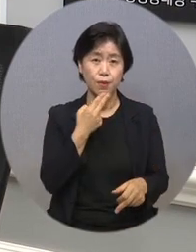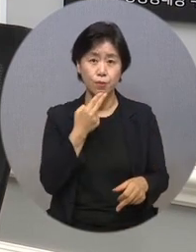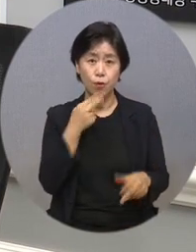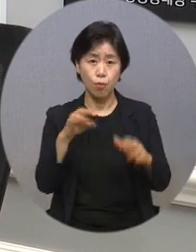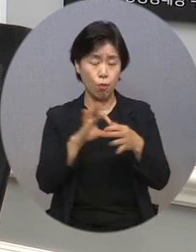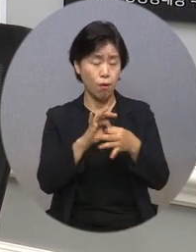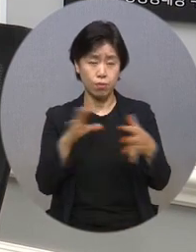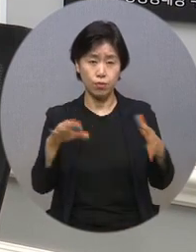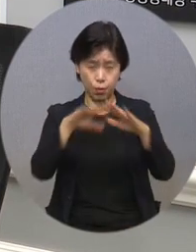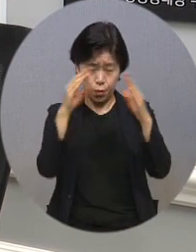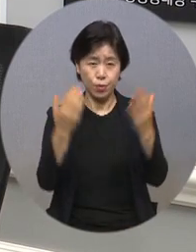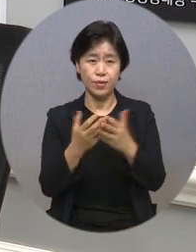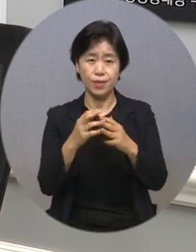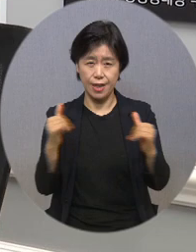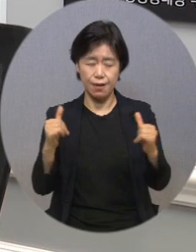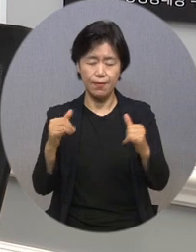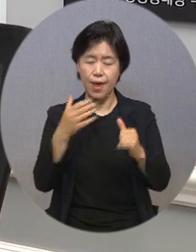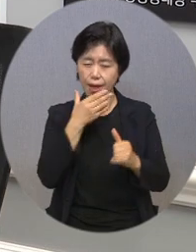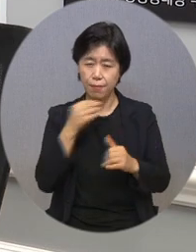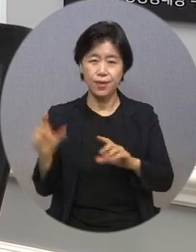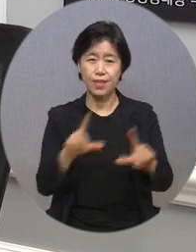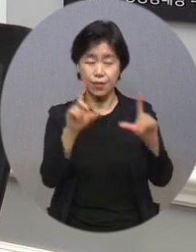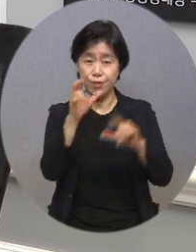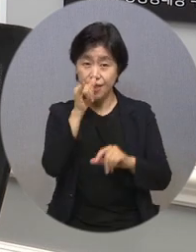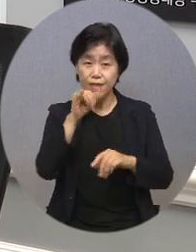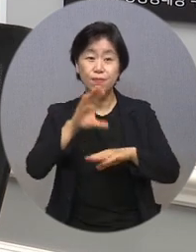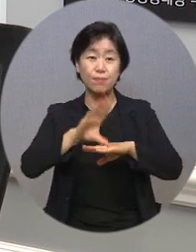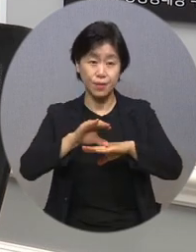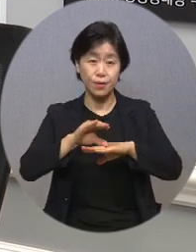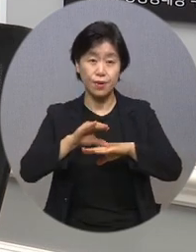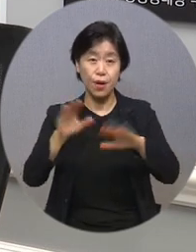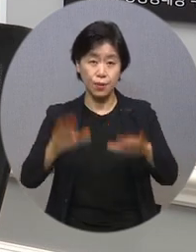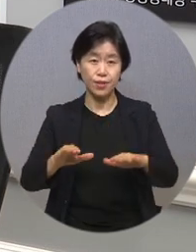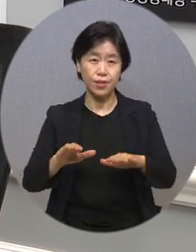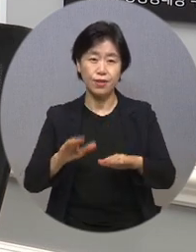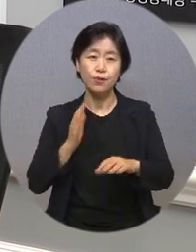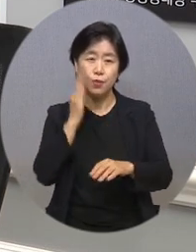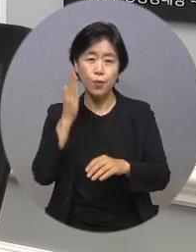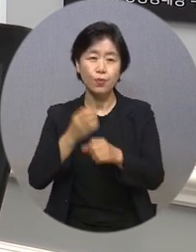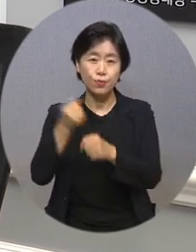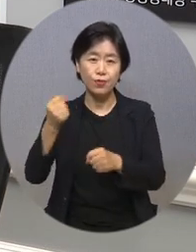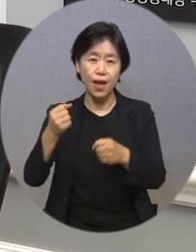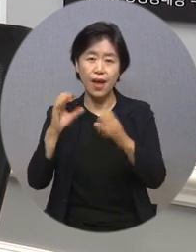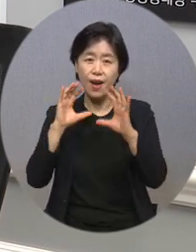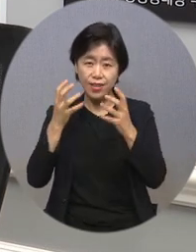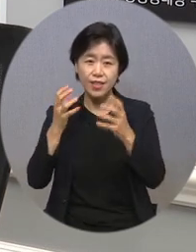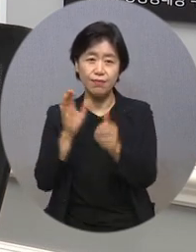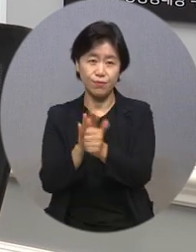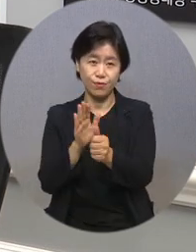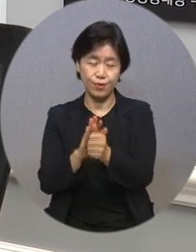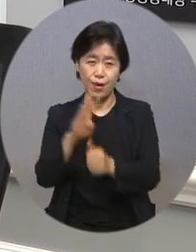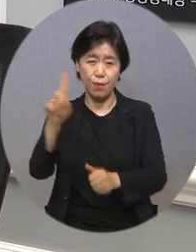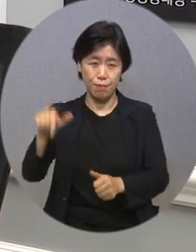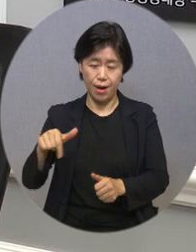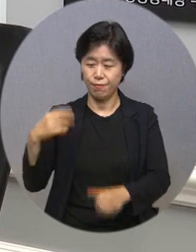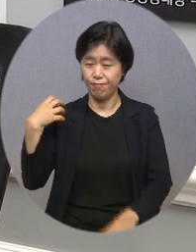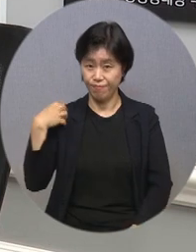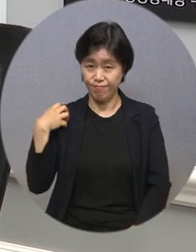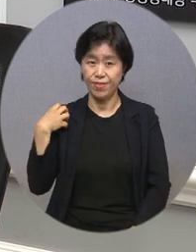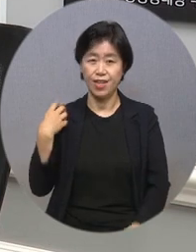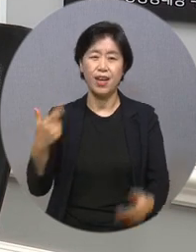한국을 지향하는 배리어프리 코리아. 오늘은 초록우상 어린이재단 세종지역본부 박미애 본부장님과